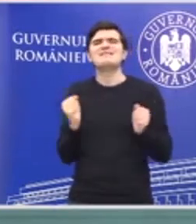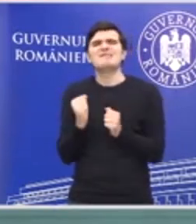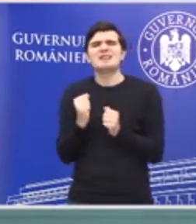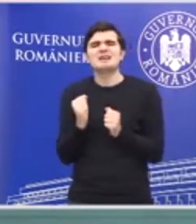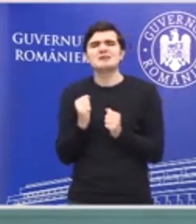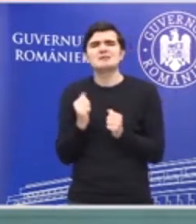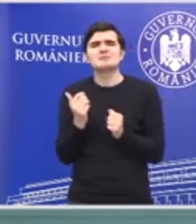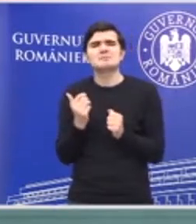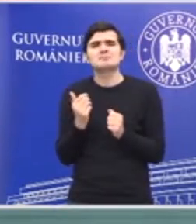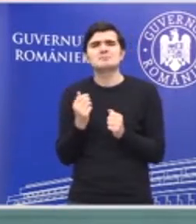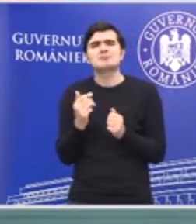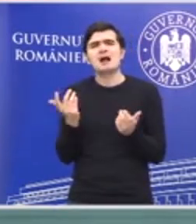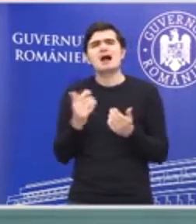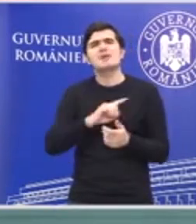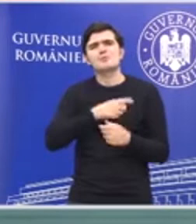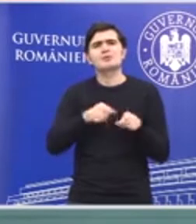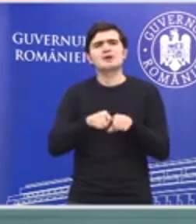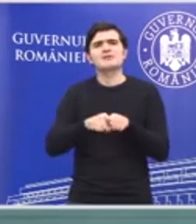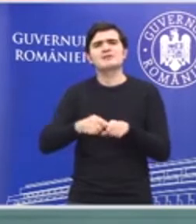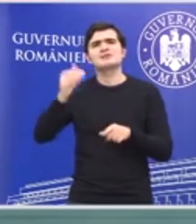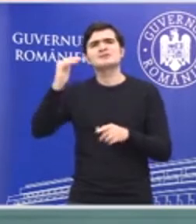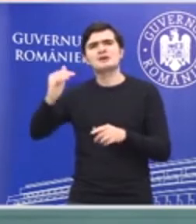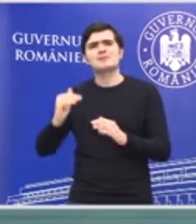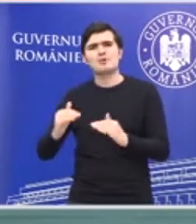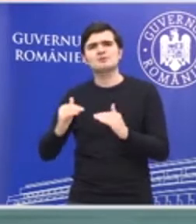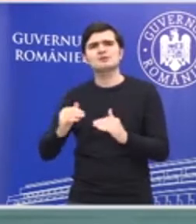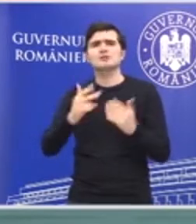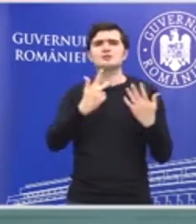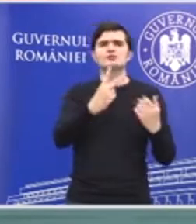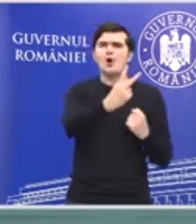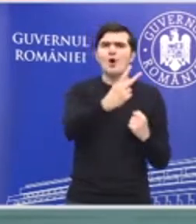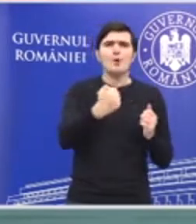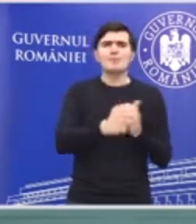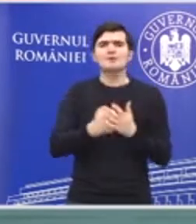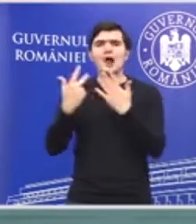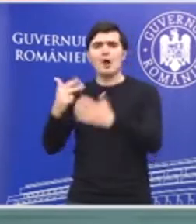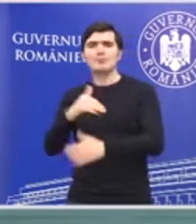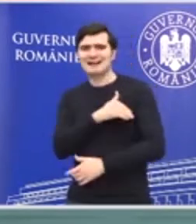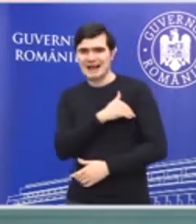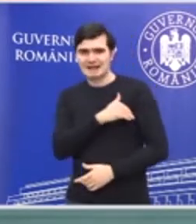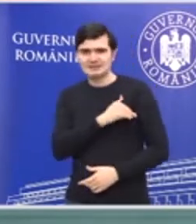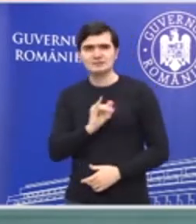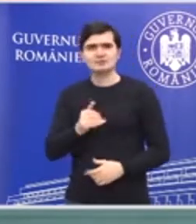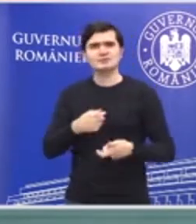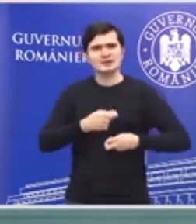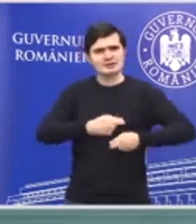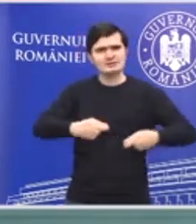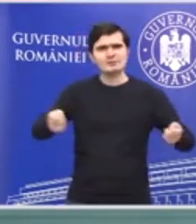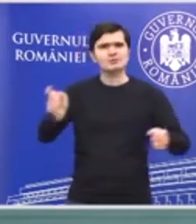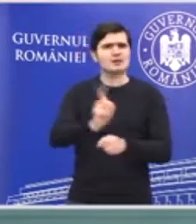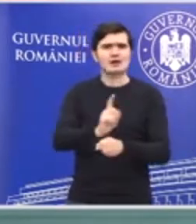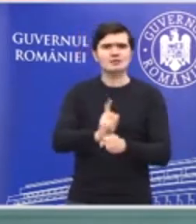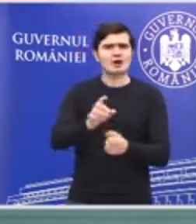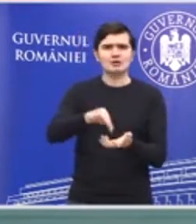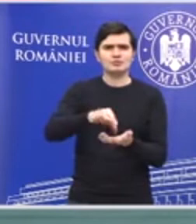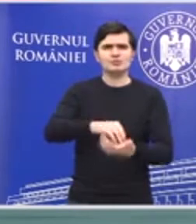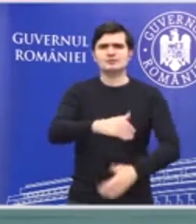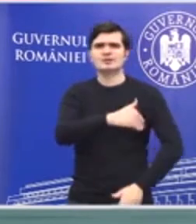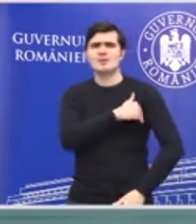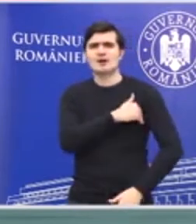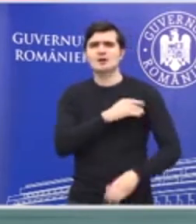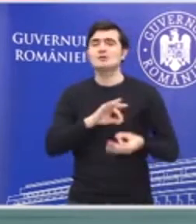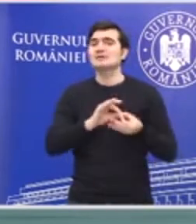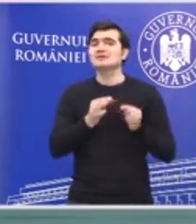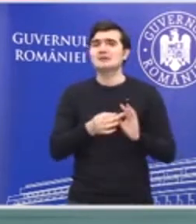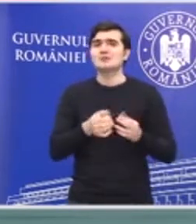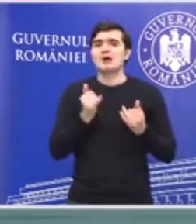fie depozitate între 2 și 8 grade și de asemenea să fie distribuite pe aceleași condiții de temperatură, ceea ce înseamnă că